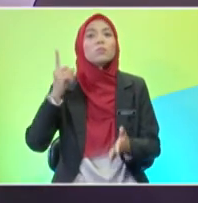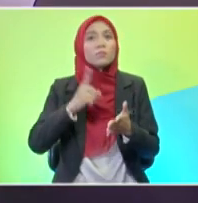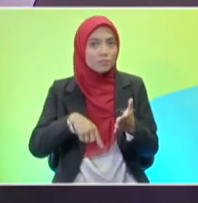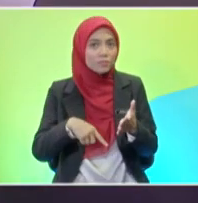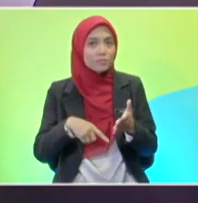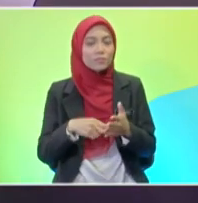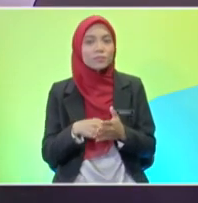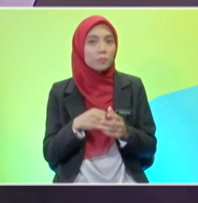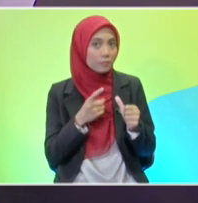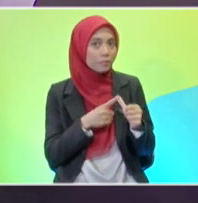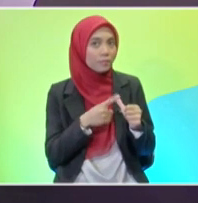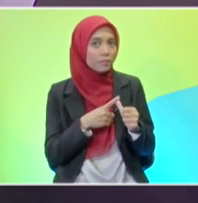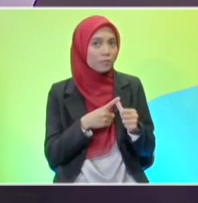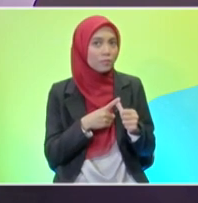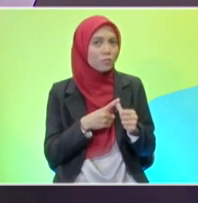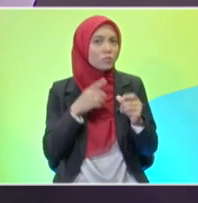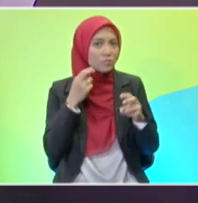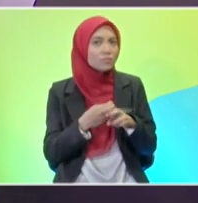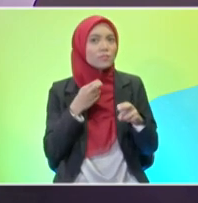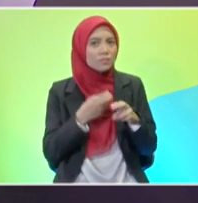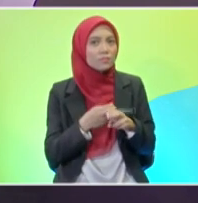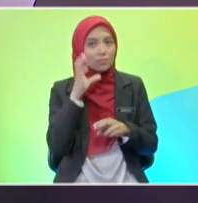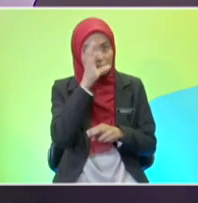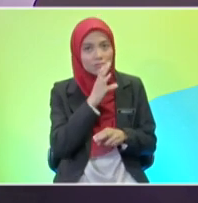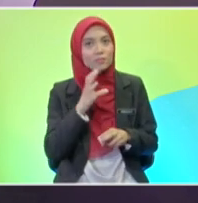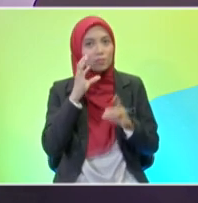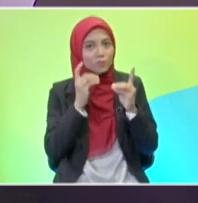yang pertama buah yang susah nak jumpa